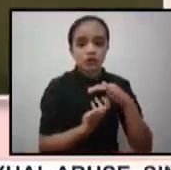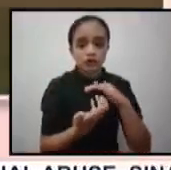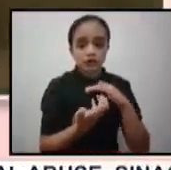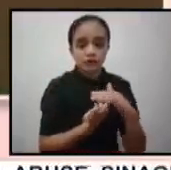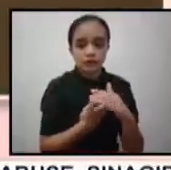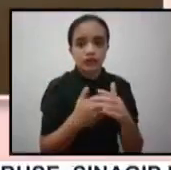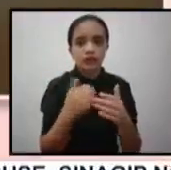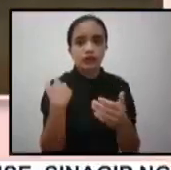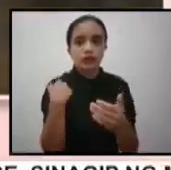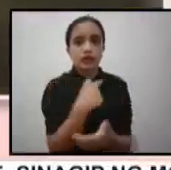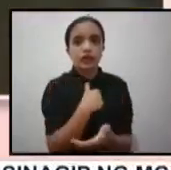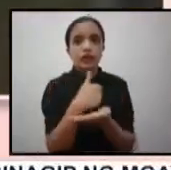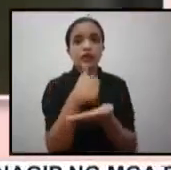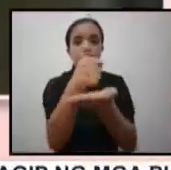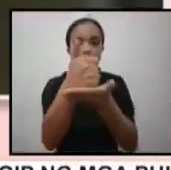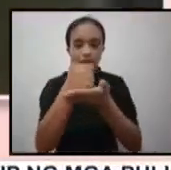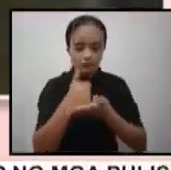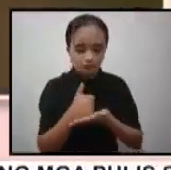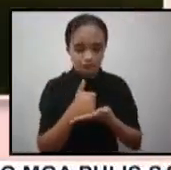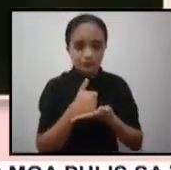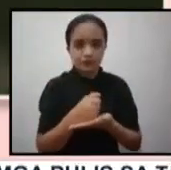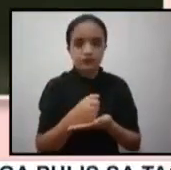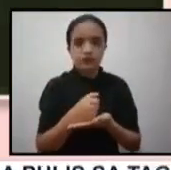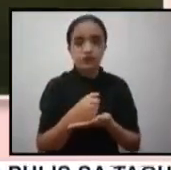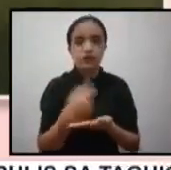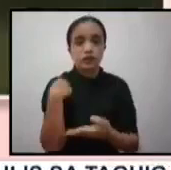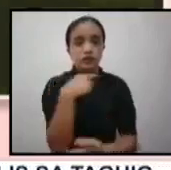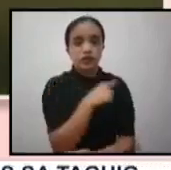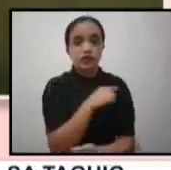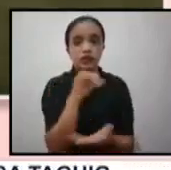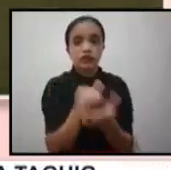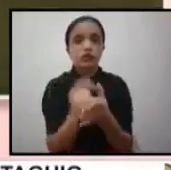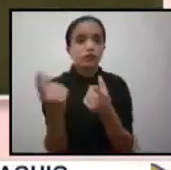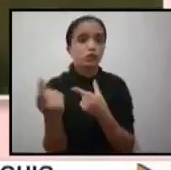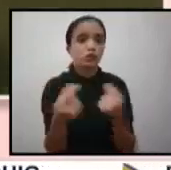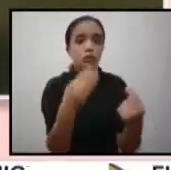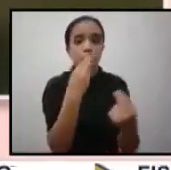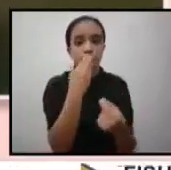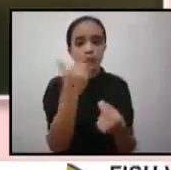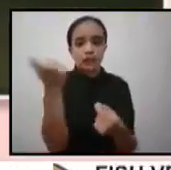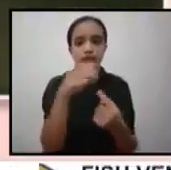are doing our best, especially the government forces,